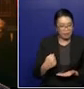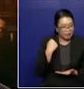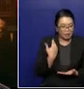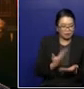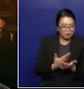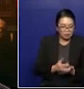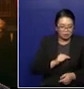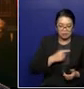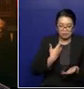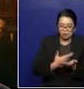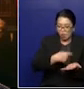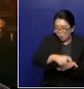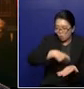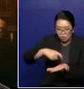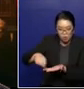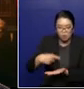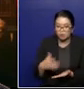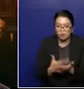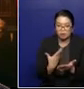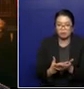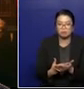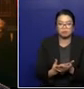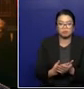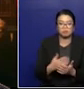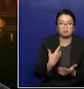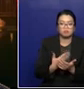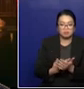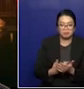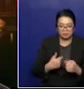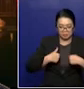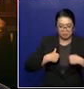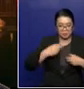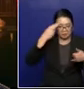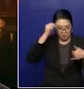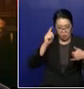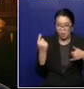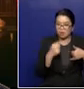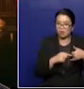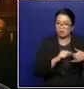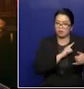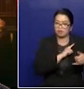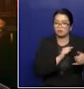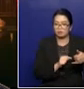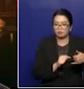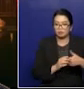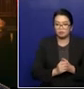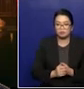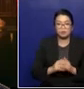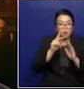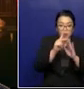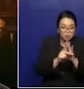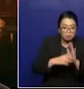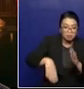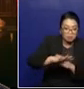มีกฎระเบียบนะฮะจ่ายร้อยล้านขึ้นร้อยล้านขึ้นร้อยล้านลงอันนี้ผมจะไม่ไปยุ่งในกฎระเบียบเดี๋ยวคนงงทั้งประเท